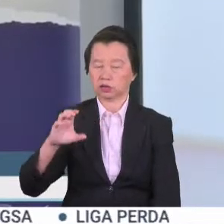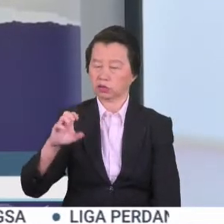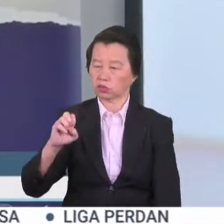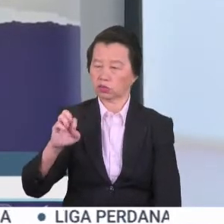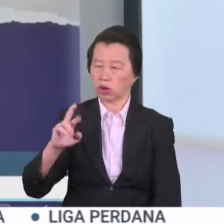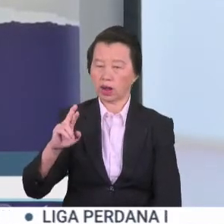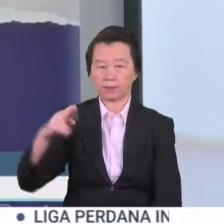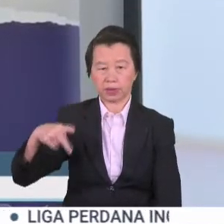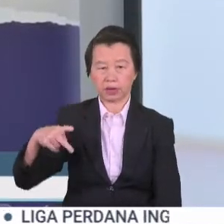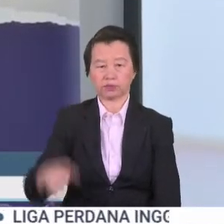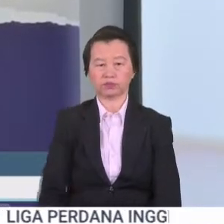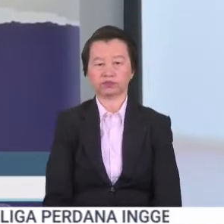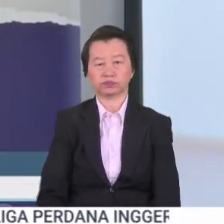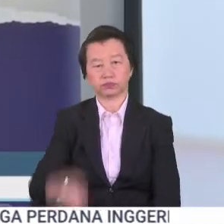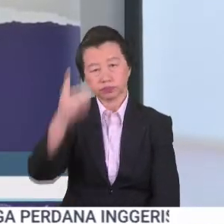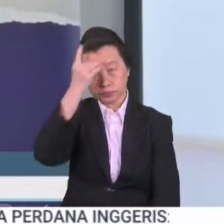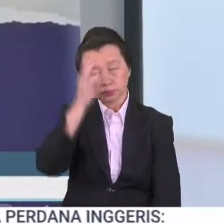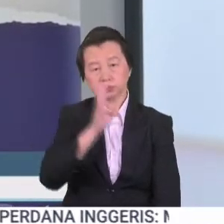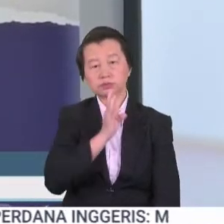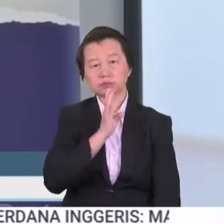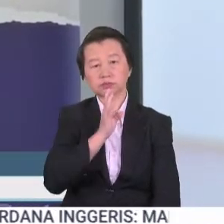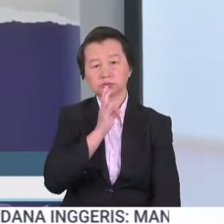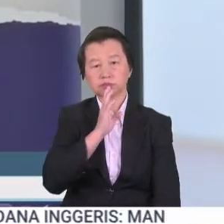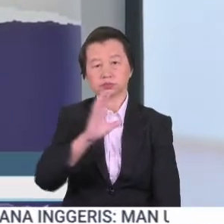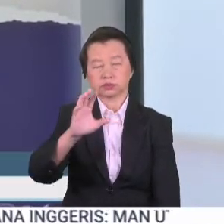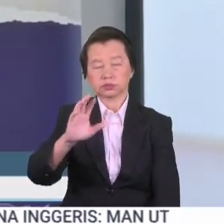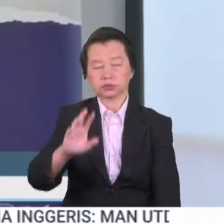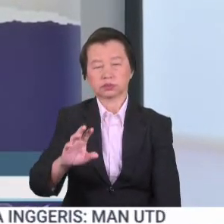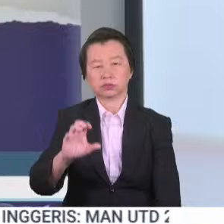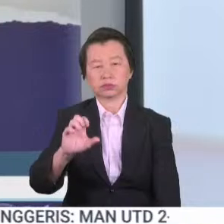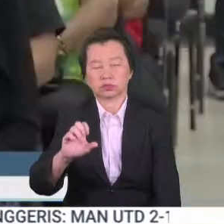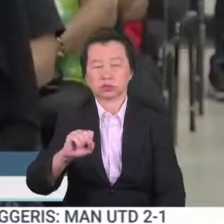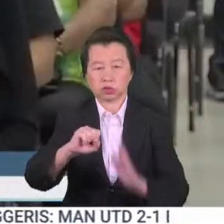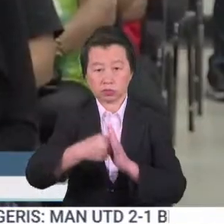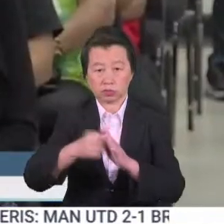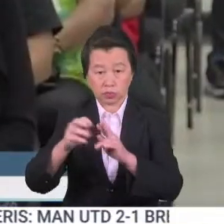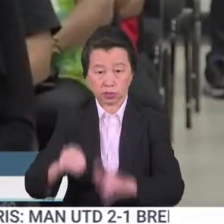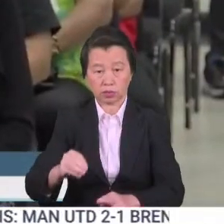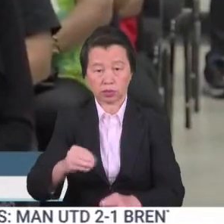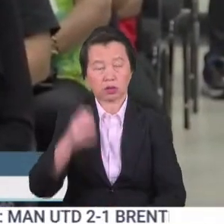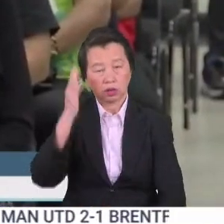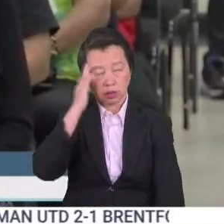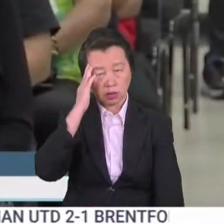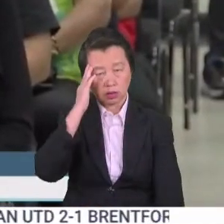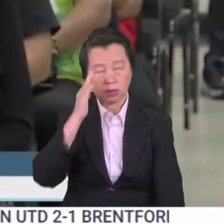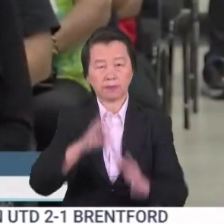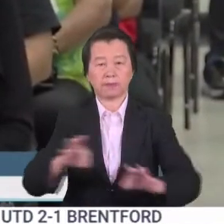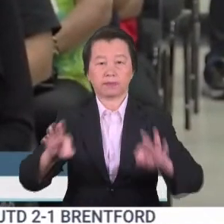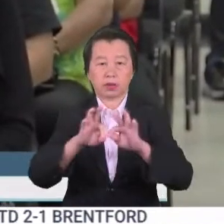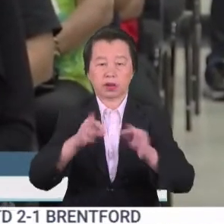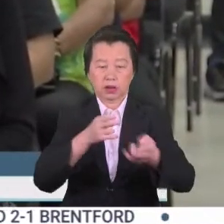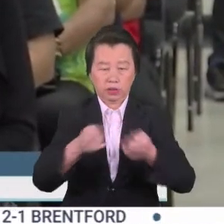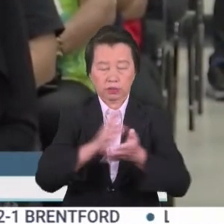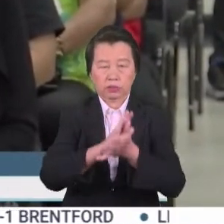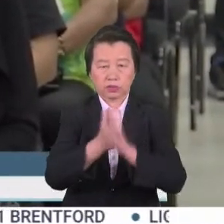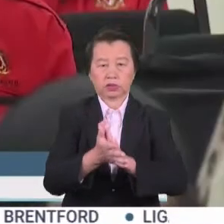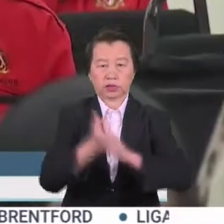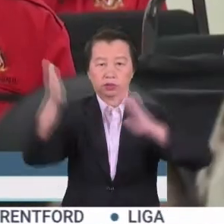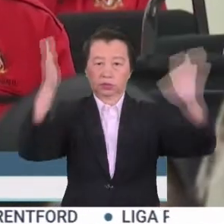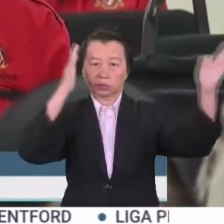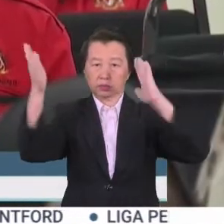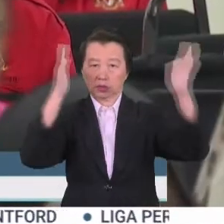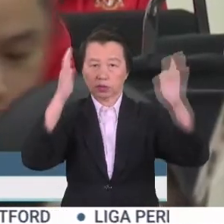HRD Berk tenaga yang berpengetahuan dan berkemahiran penting sebagai salah satu usaha menjadikan